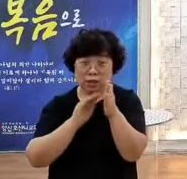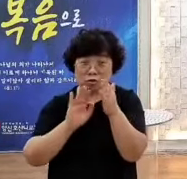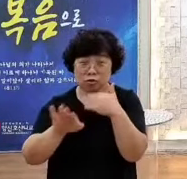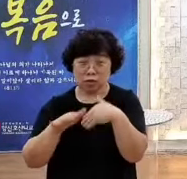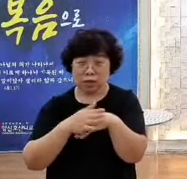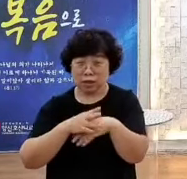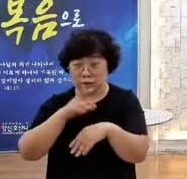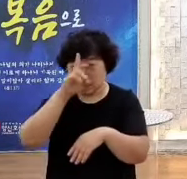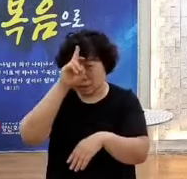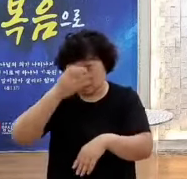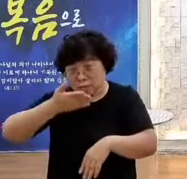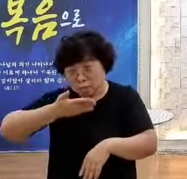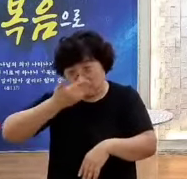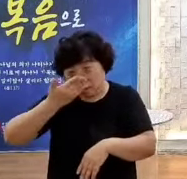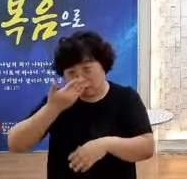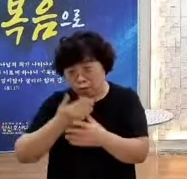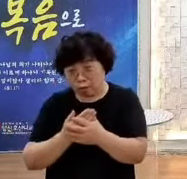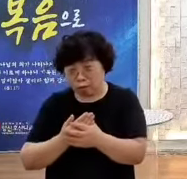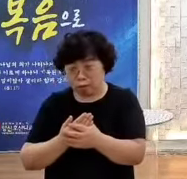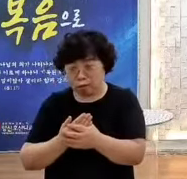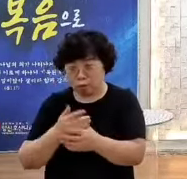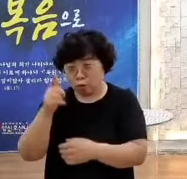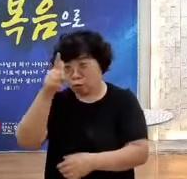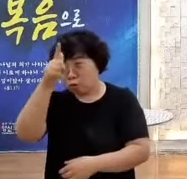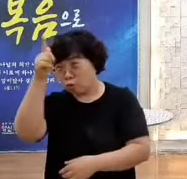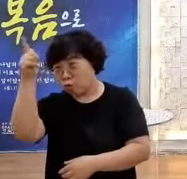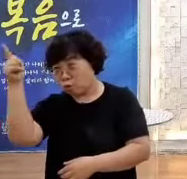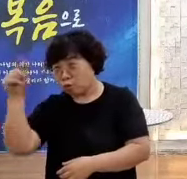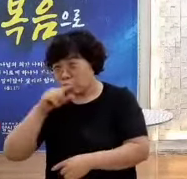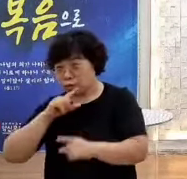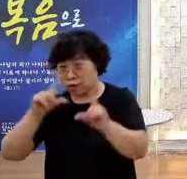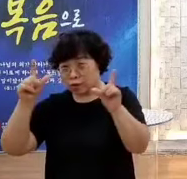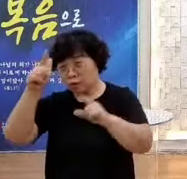이제 점심 먹고 남은 주일 오후